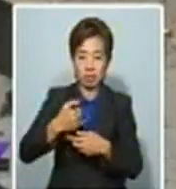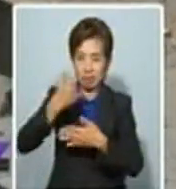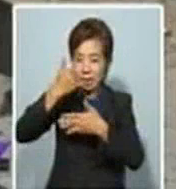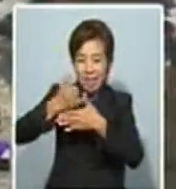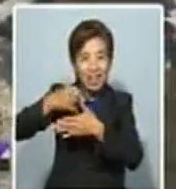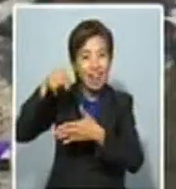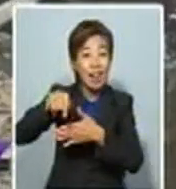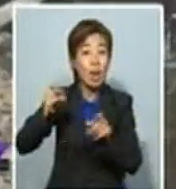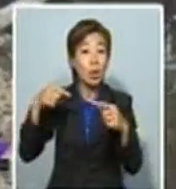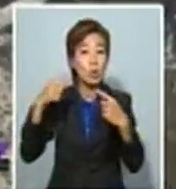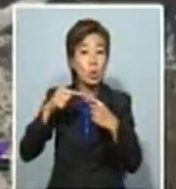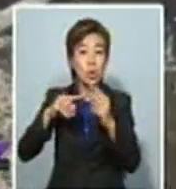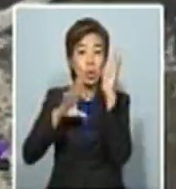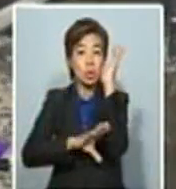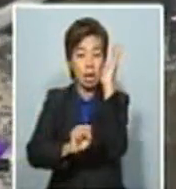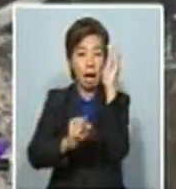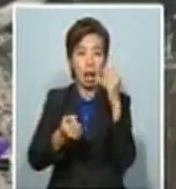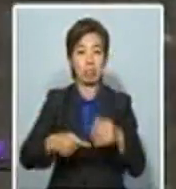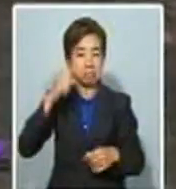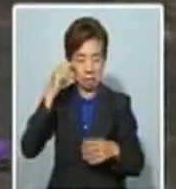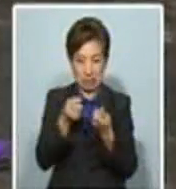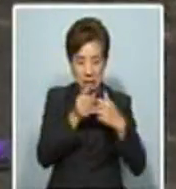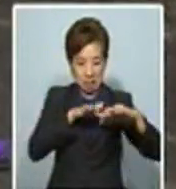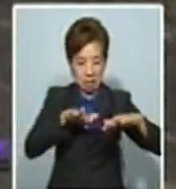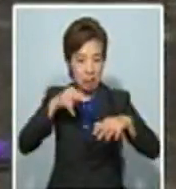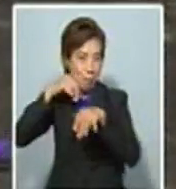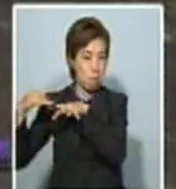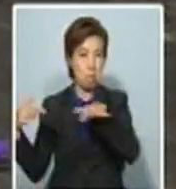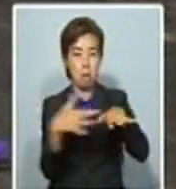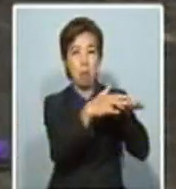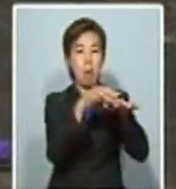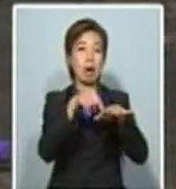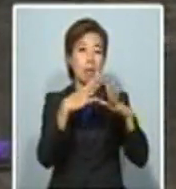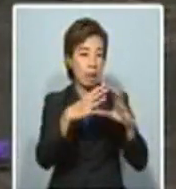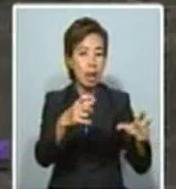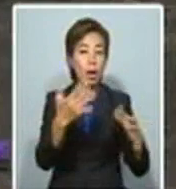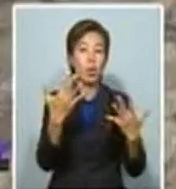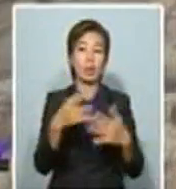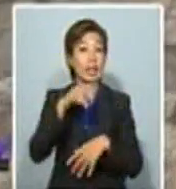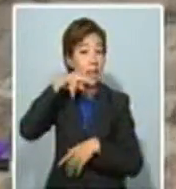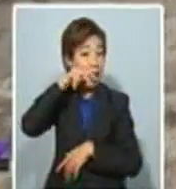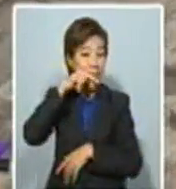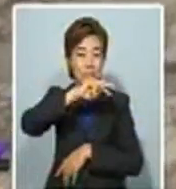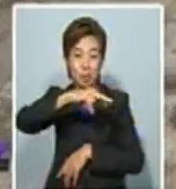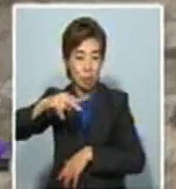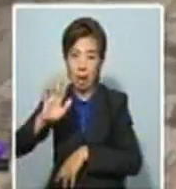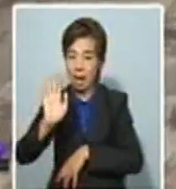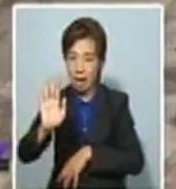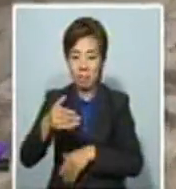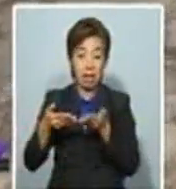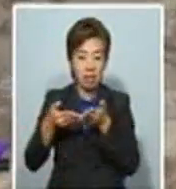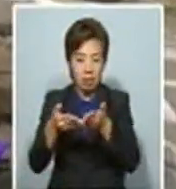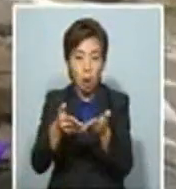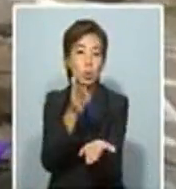องเตือนประชาชนและนักท่องเที่ยวไม่ให้ลงเล่นน้ำในระยะนี้ขณะที่ชาวประมงก็ต้องหยุดออกเรืออีกครั้งเป็นรอบที่4ของเดือนนี้เพื่อหลบมรสุม